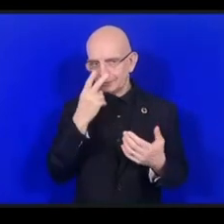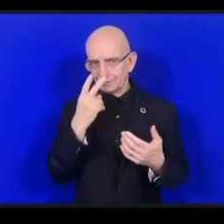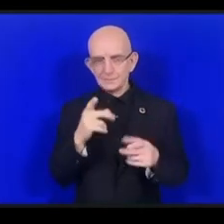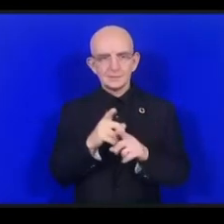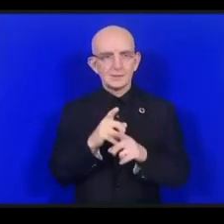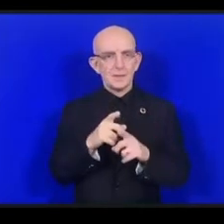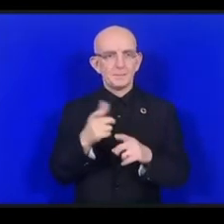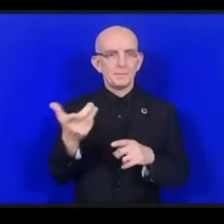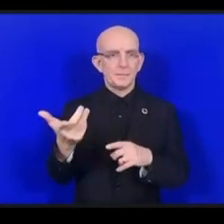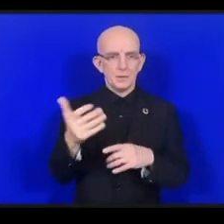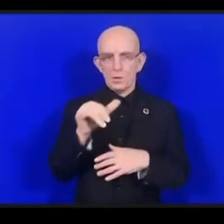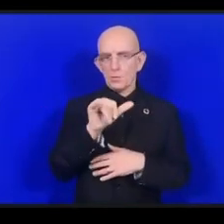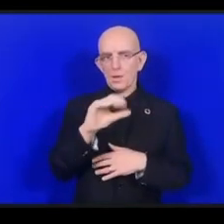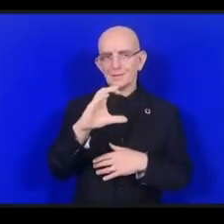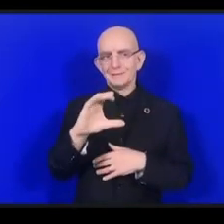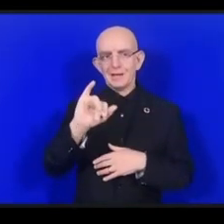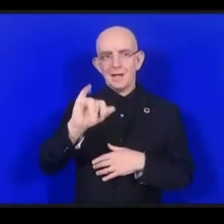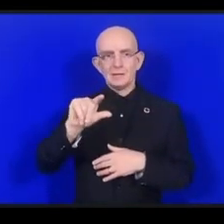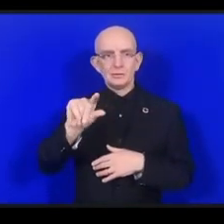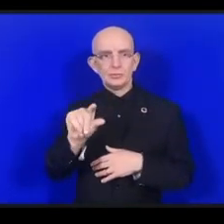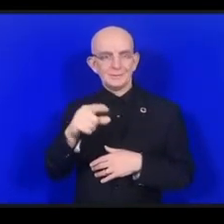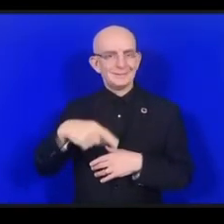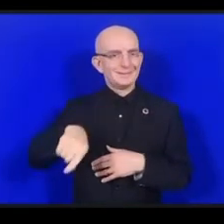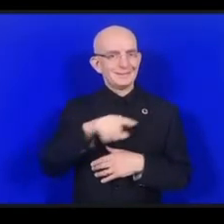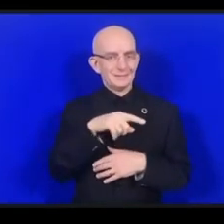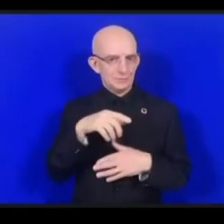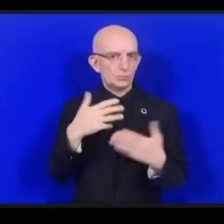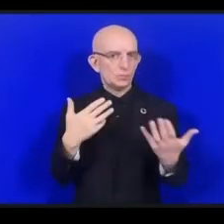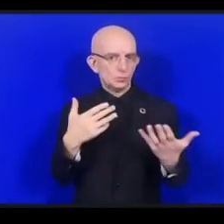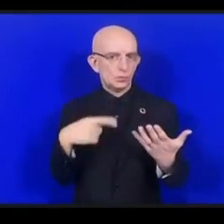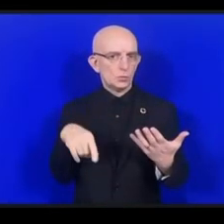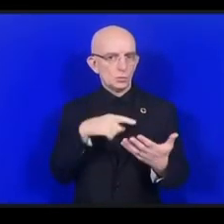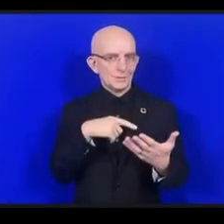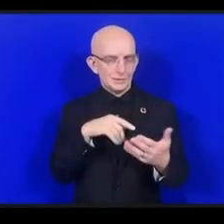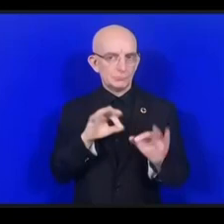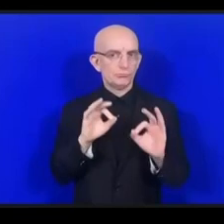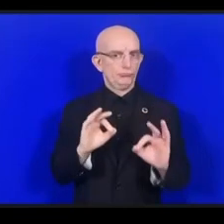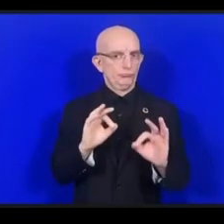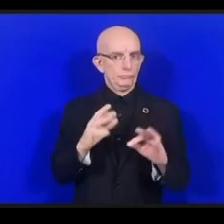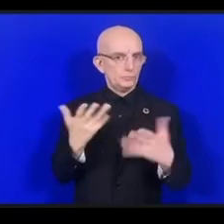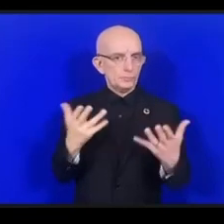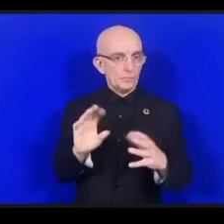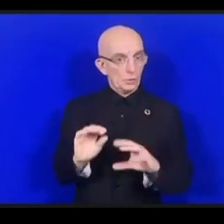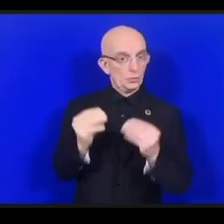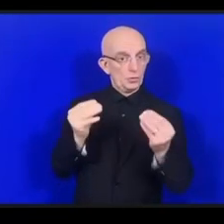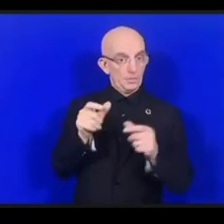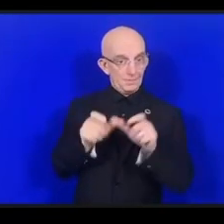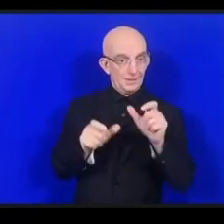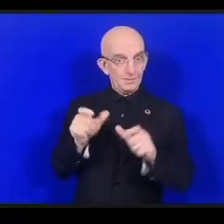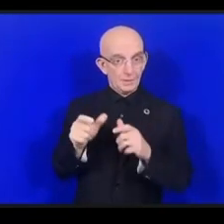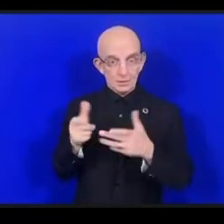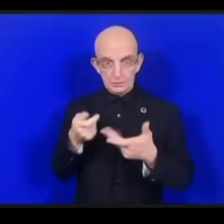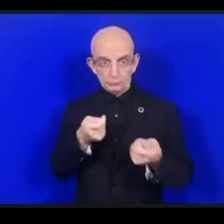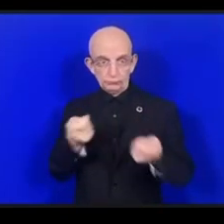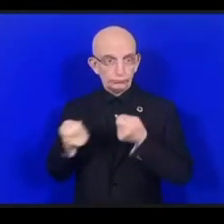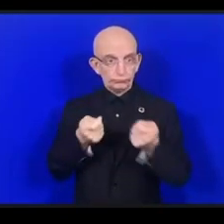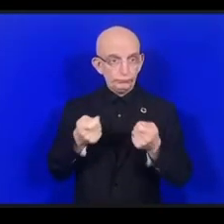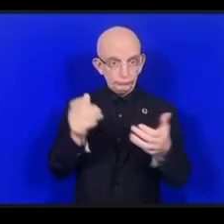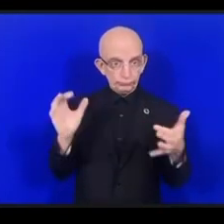我们敦促年轻人，也就在2020年的时